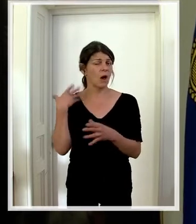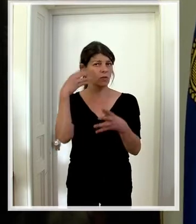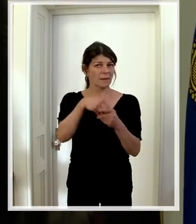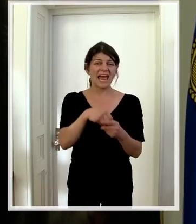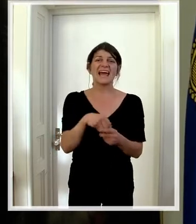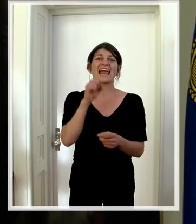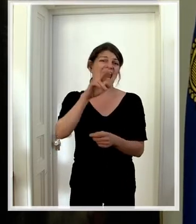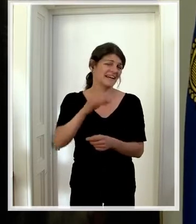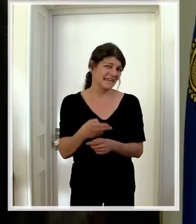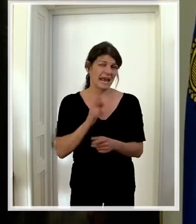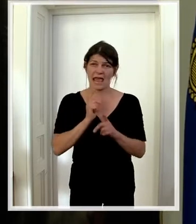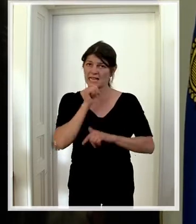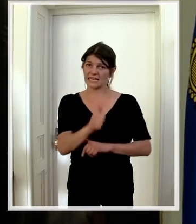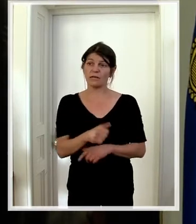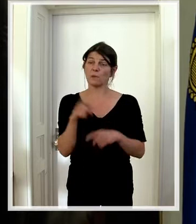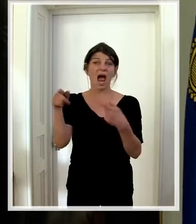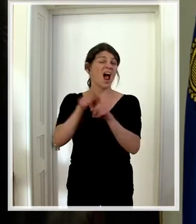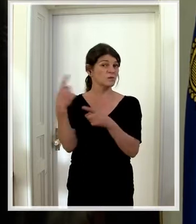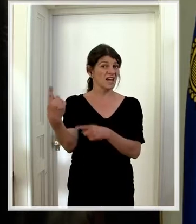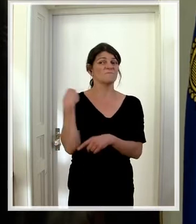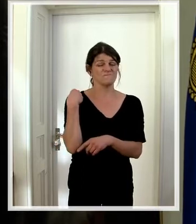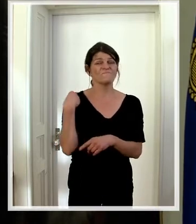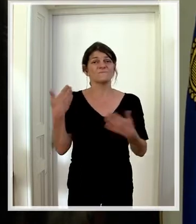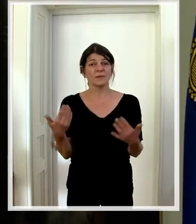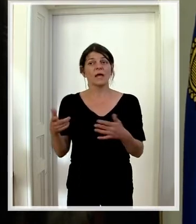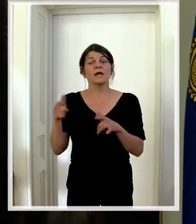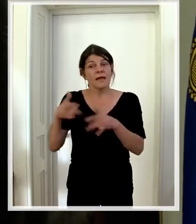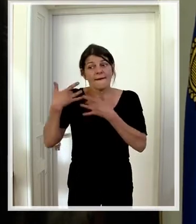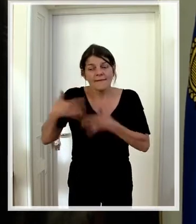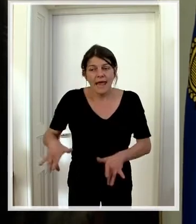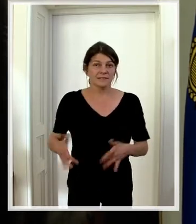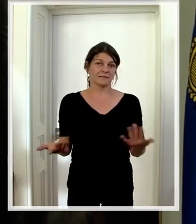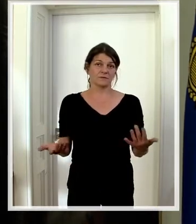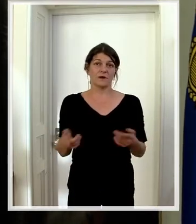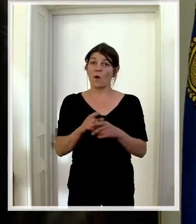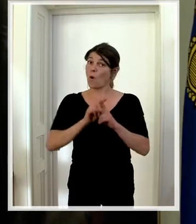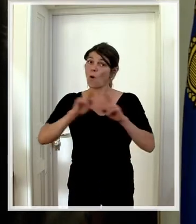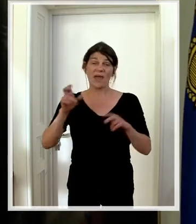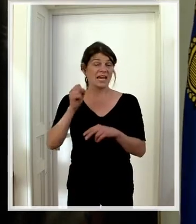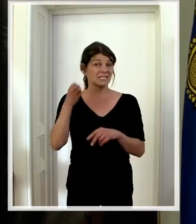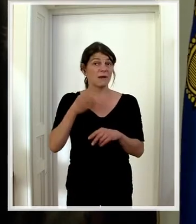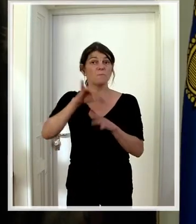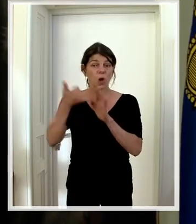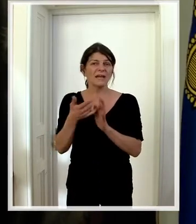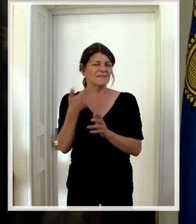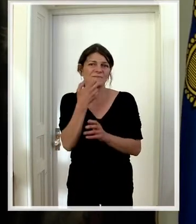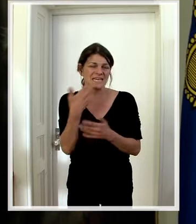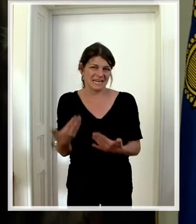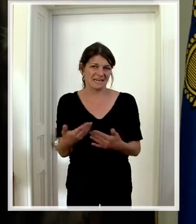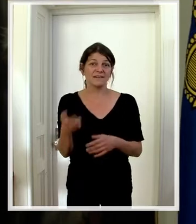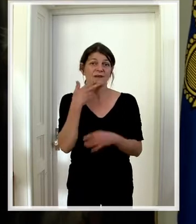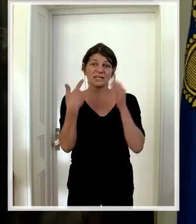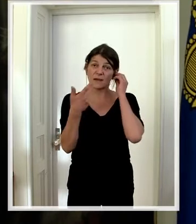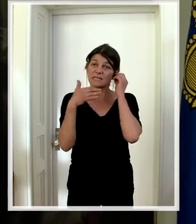leider nicht. Aber dort ist die Aussage auch gekommen, dass man die Entlastung denn auch ohne S-Bahn-Projekt gerne hätte. Also, dass man die 20